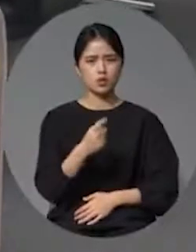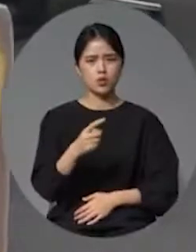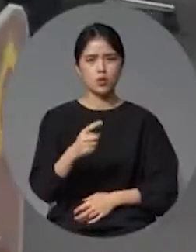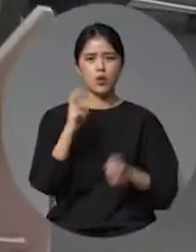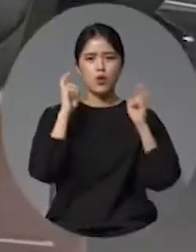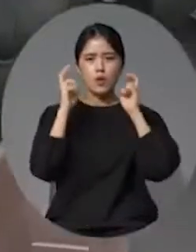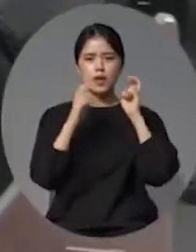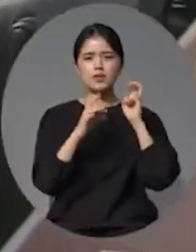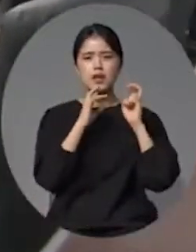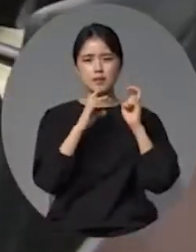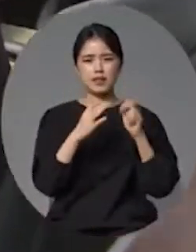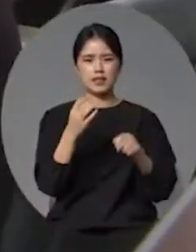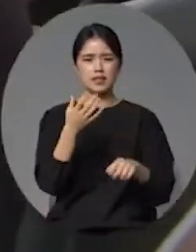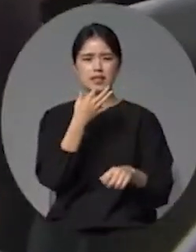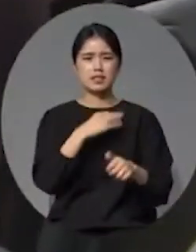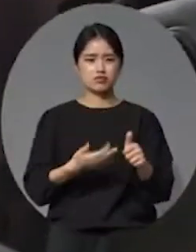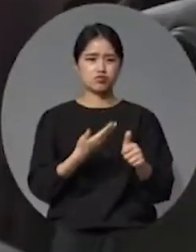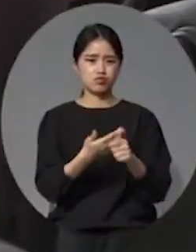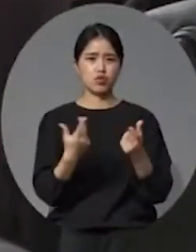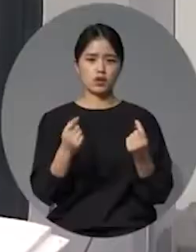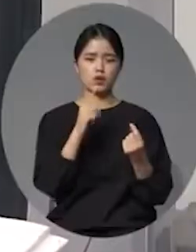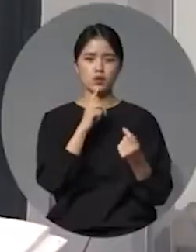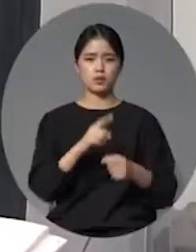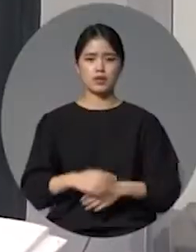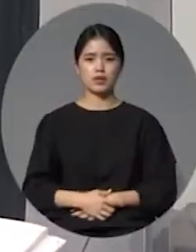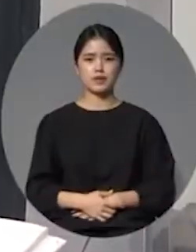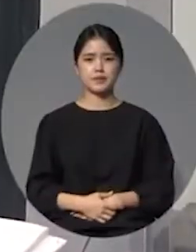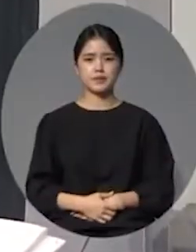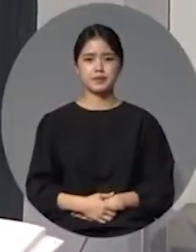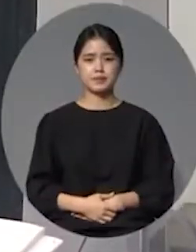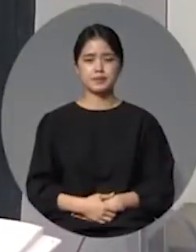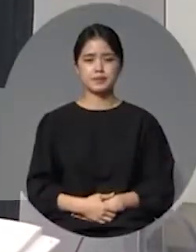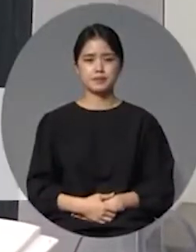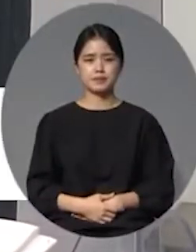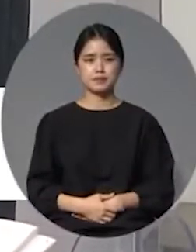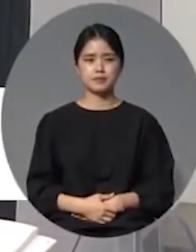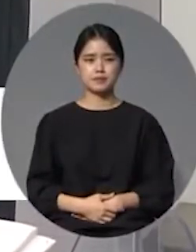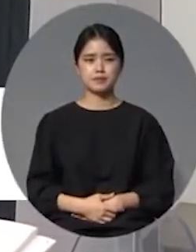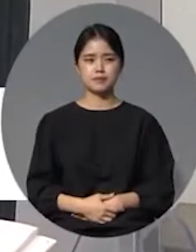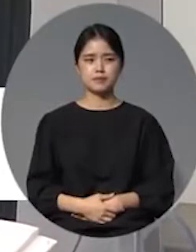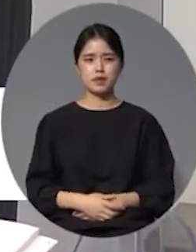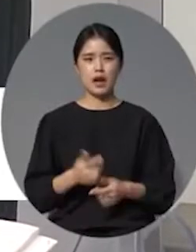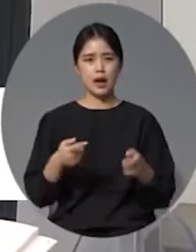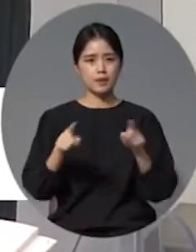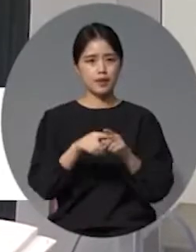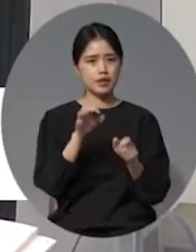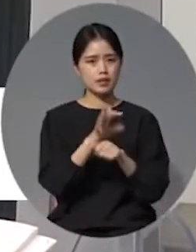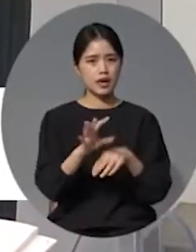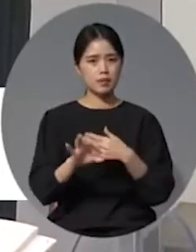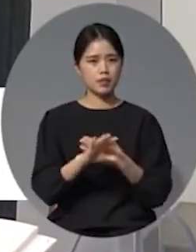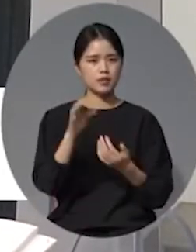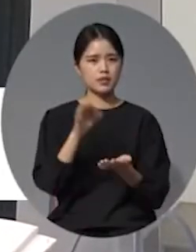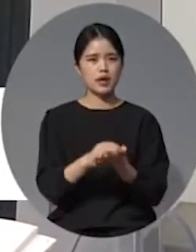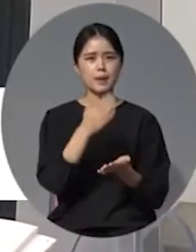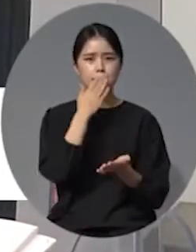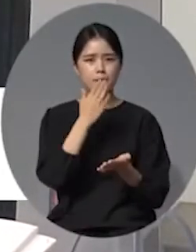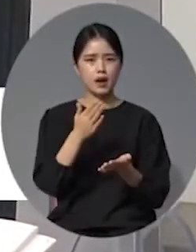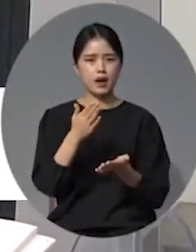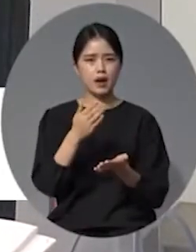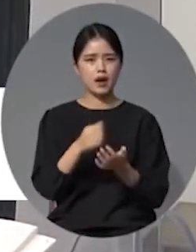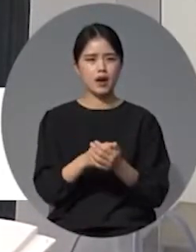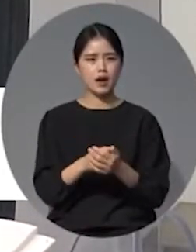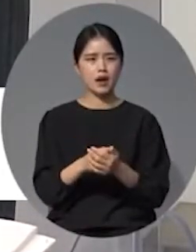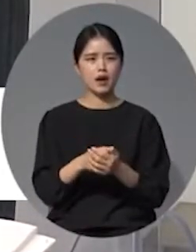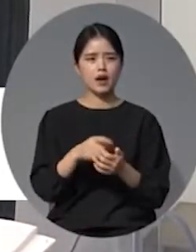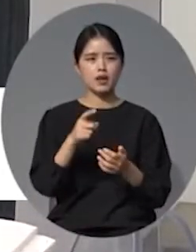불렸다는 질타가 이어졌습니다. 공동 구매를 하면 싸게 할 수 있다. 네. 언론에서 나와 있는 내용 보면은 부단